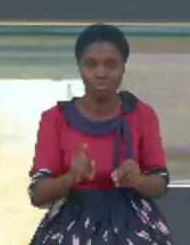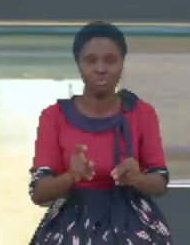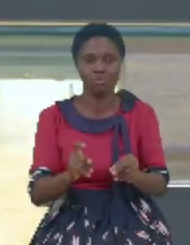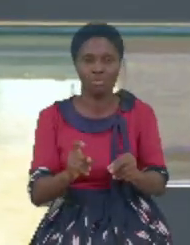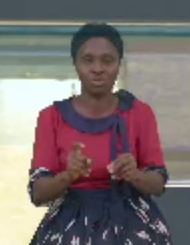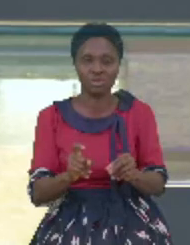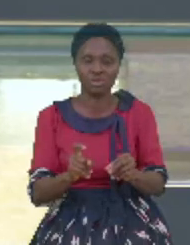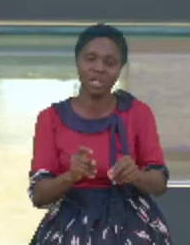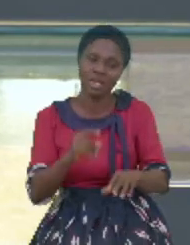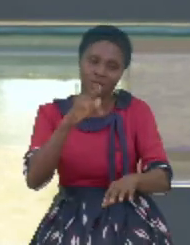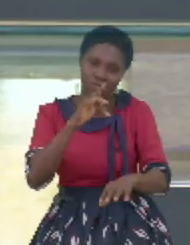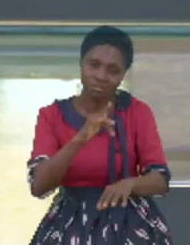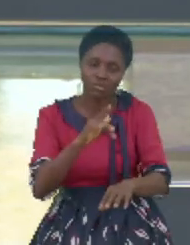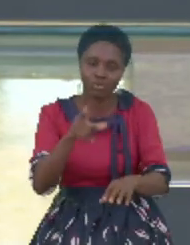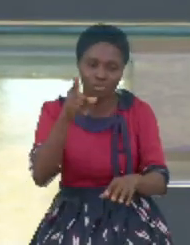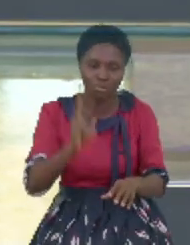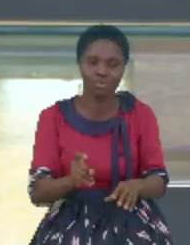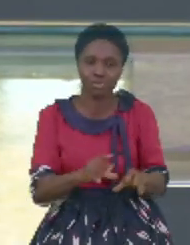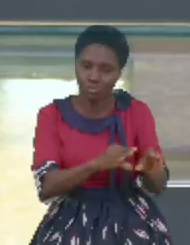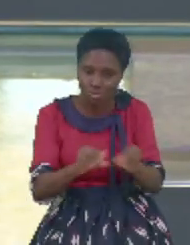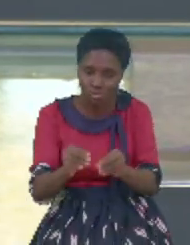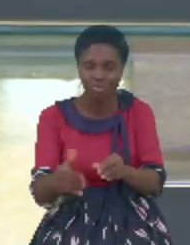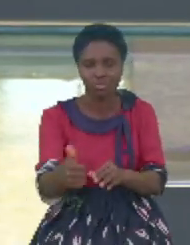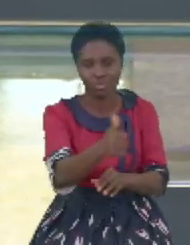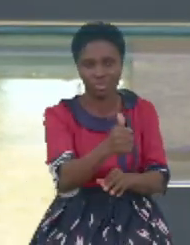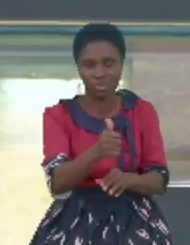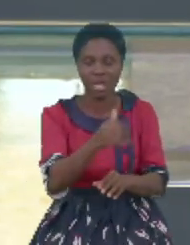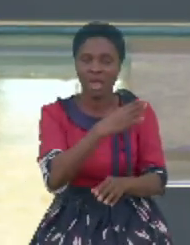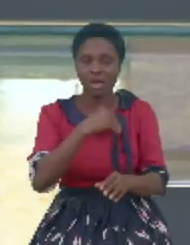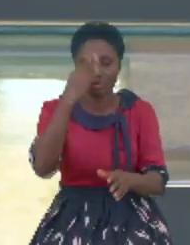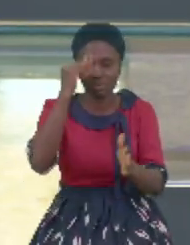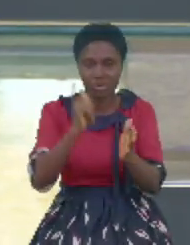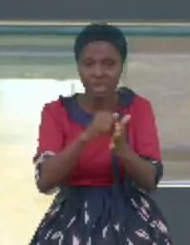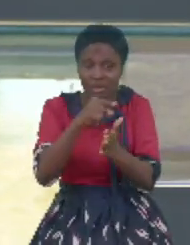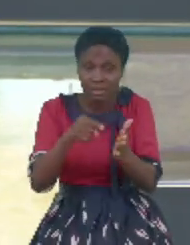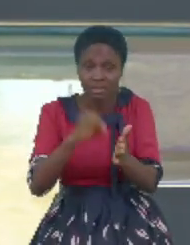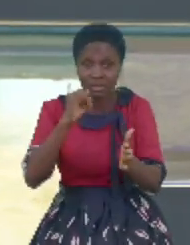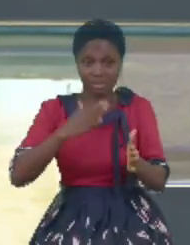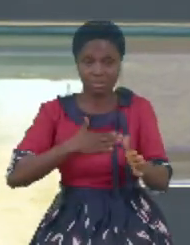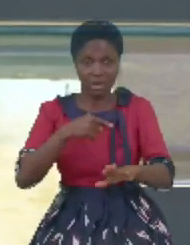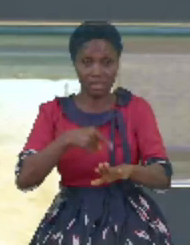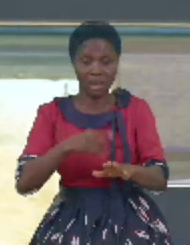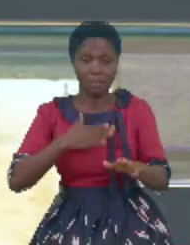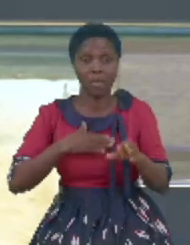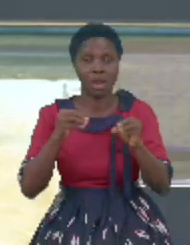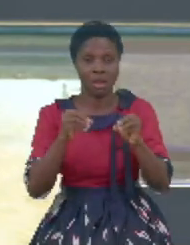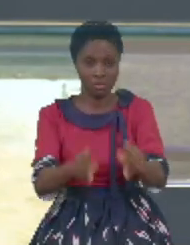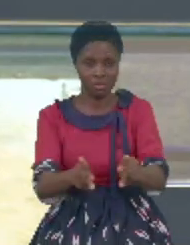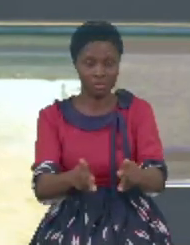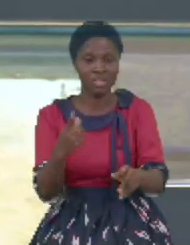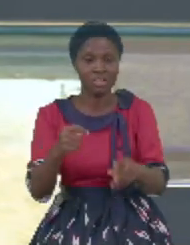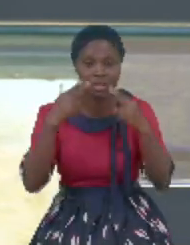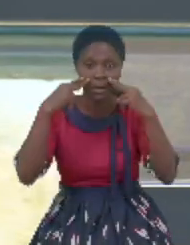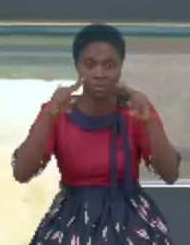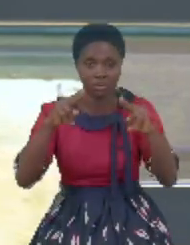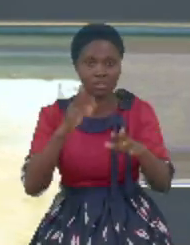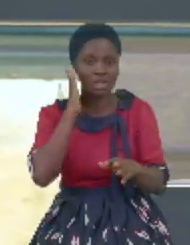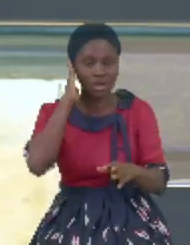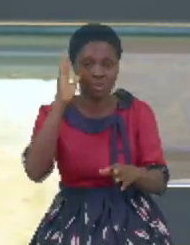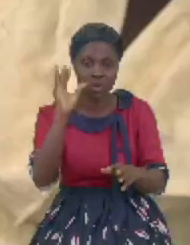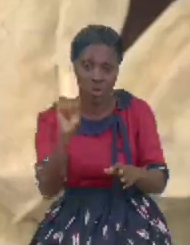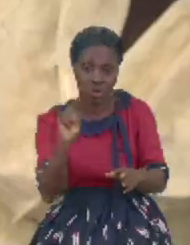dois dire que ça, voici mon heure, voici mon temps, voici mon opportunité. C'est dit, et l'innocent se